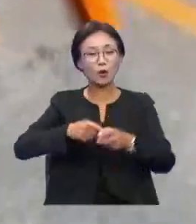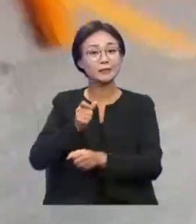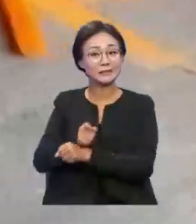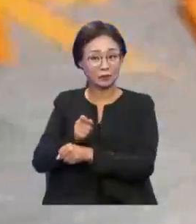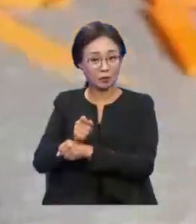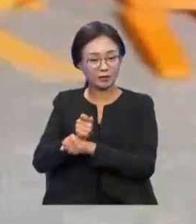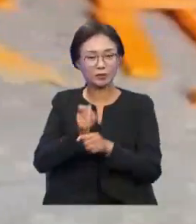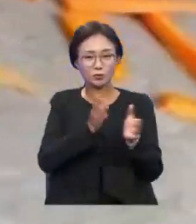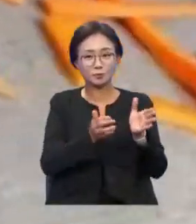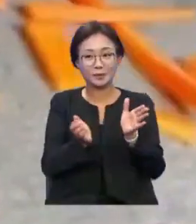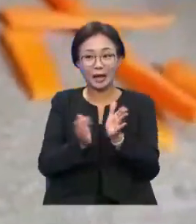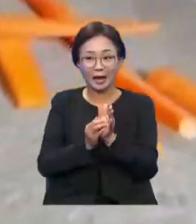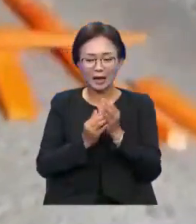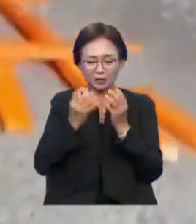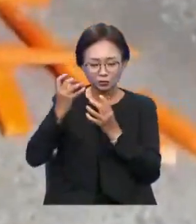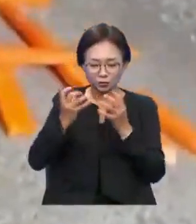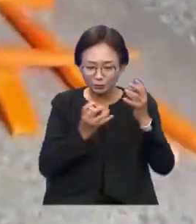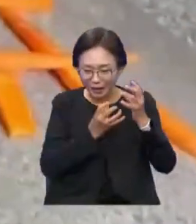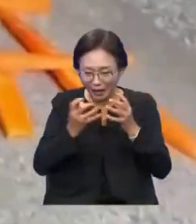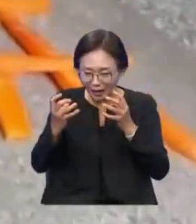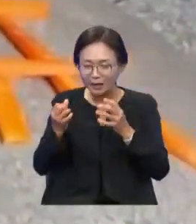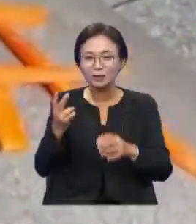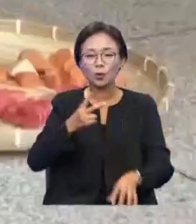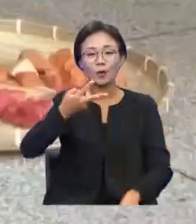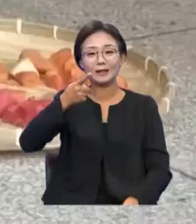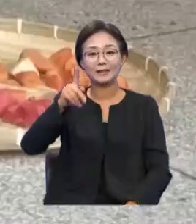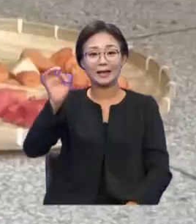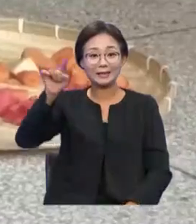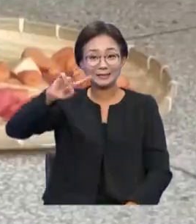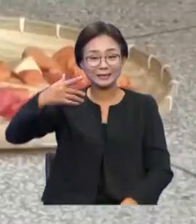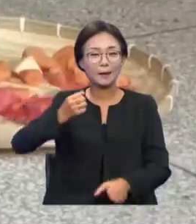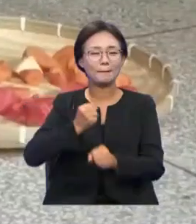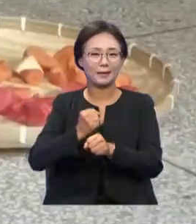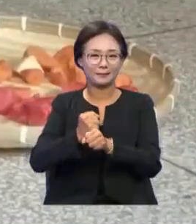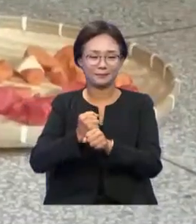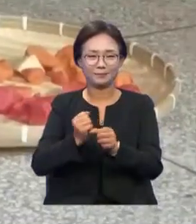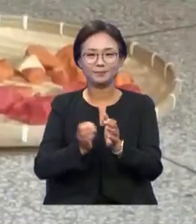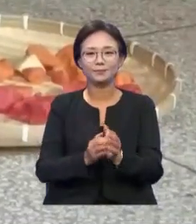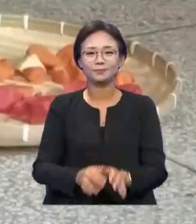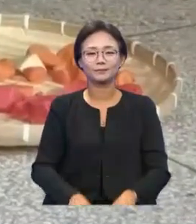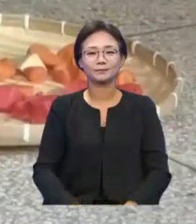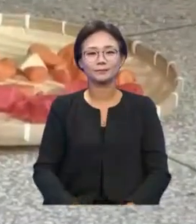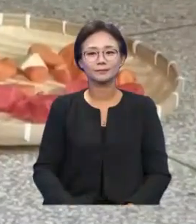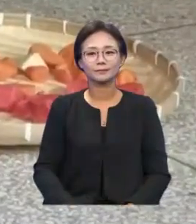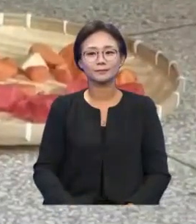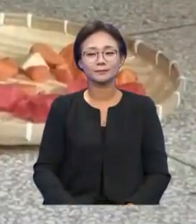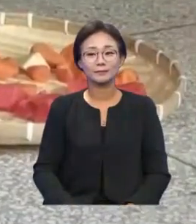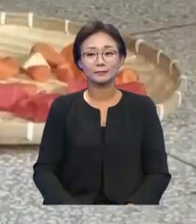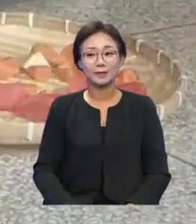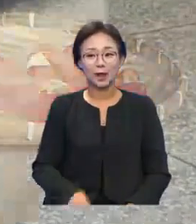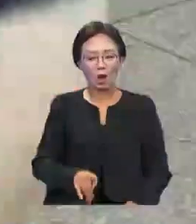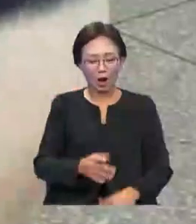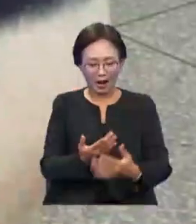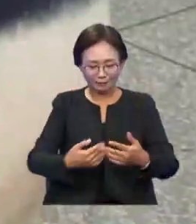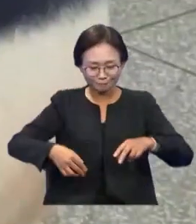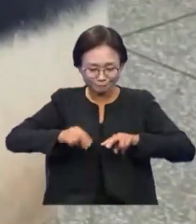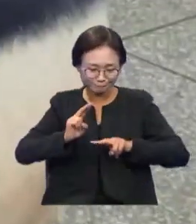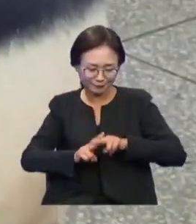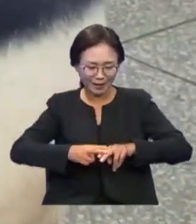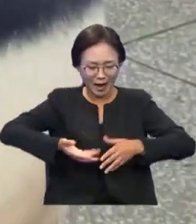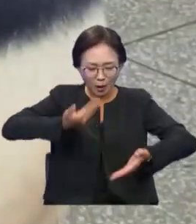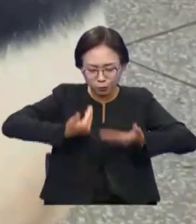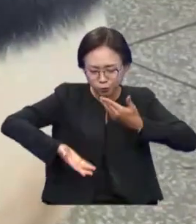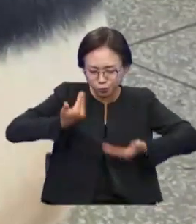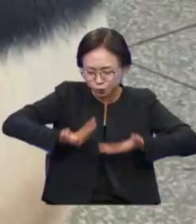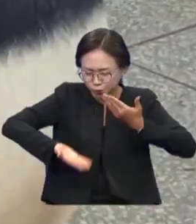특식, 수박 껍질과 당근으로 생일 축하 메시지까지 깨알같이 만들었는데요. 어느새 자리를 잡고 앉아서 한바탕